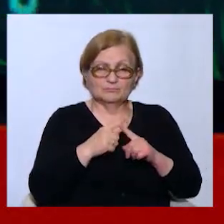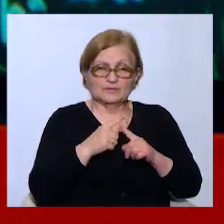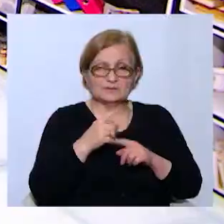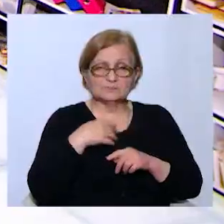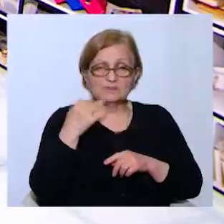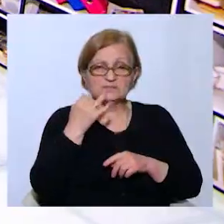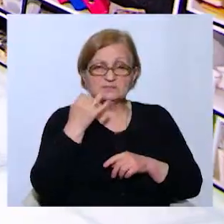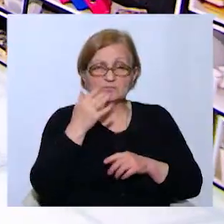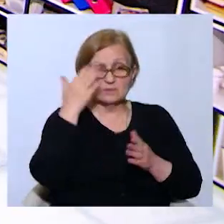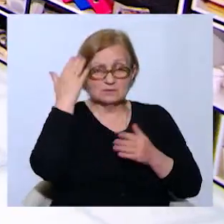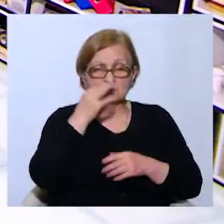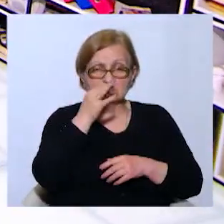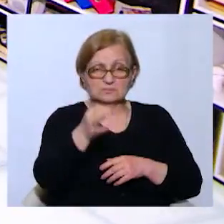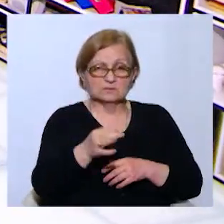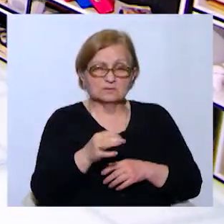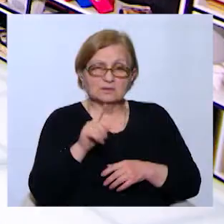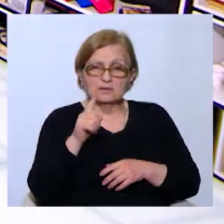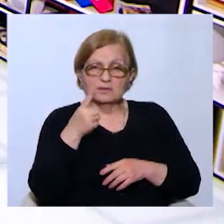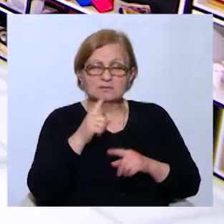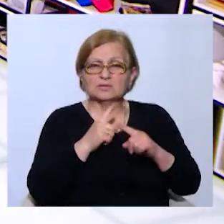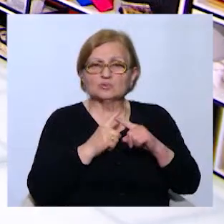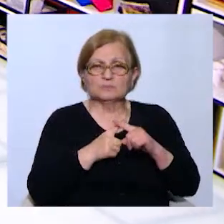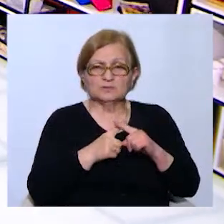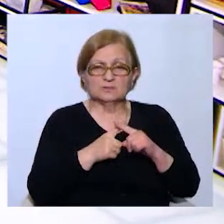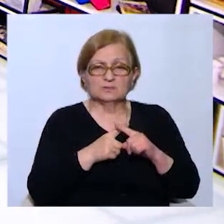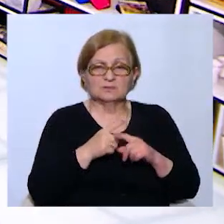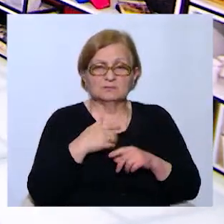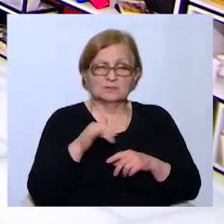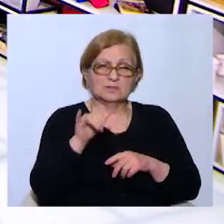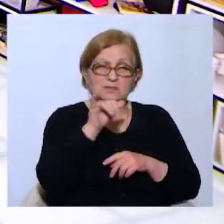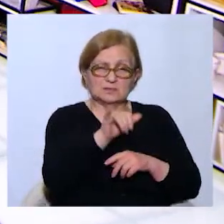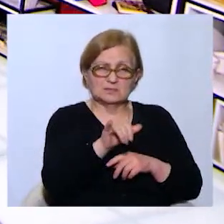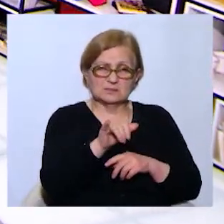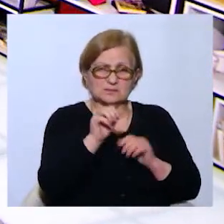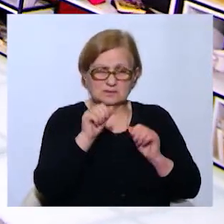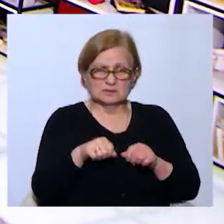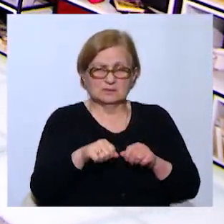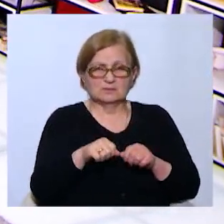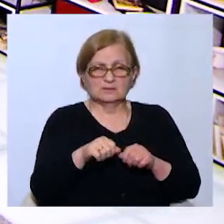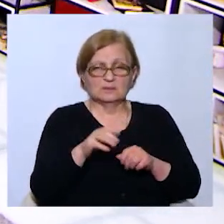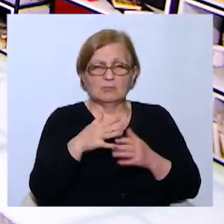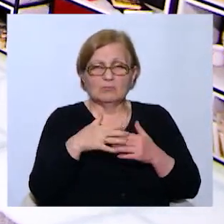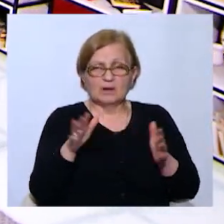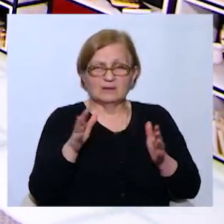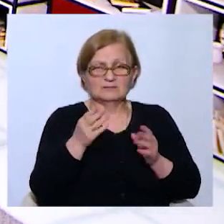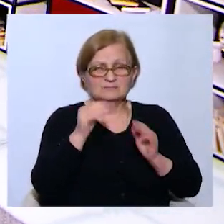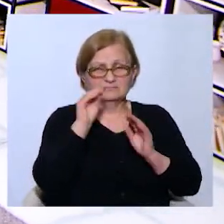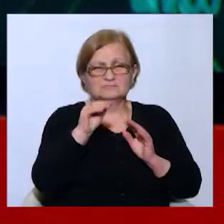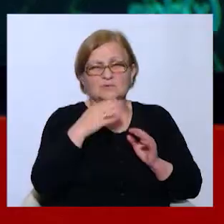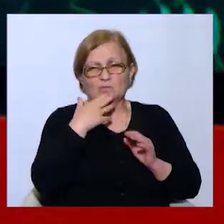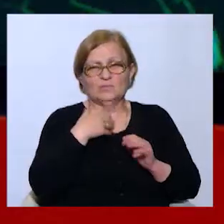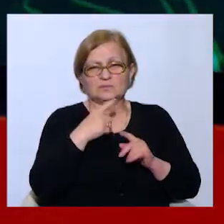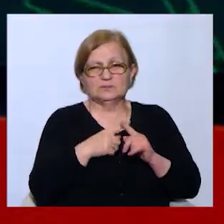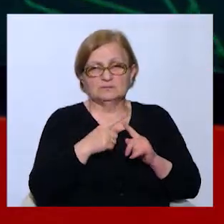ისტორია მოუყვეთ. რატომ მაინც და მაინც x-ი? შემიძლია y-ის ჩამეწერა და სხვა ასოს, მაგრამ უმეტეს მათემატიკურ ნაშრომებში არის